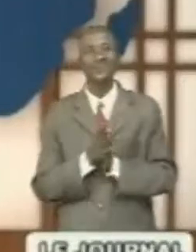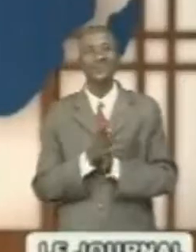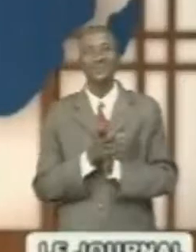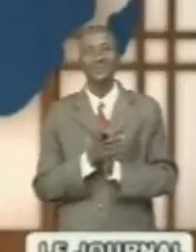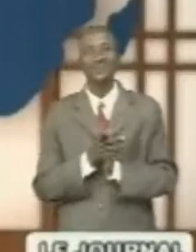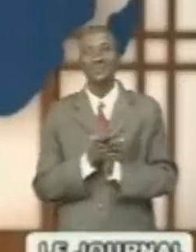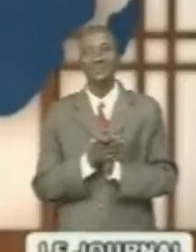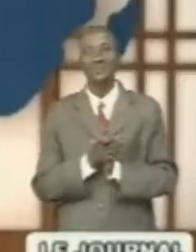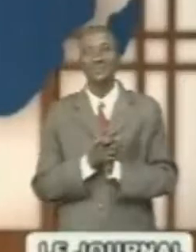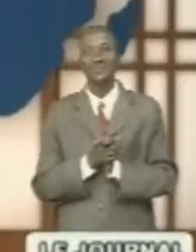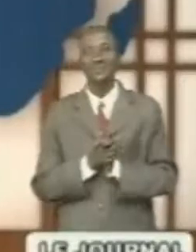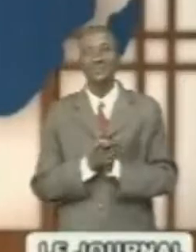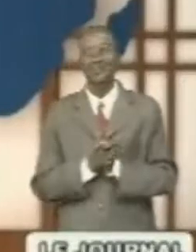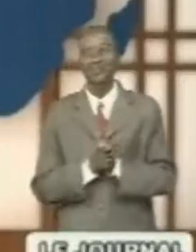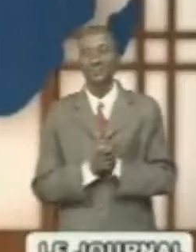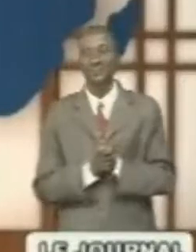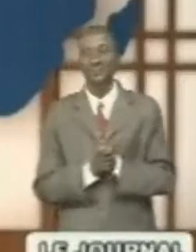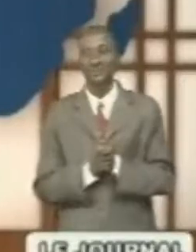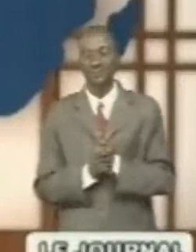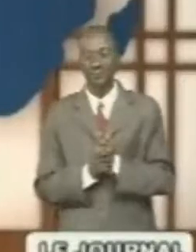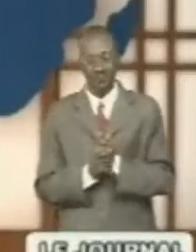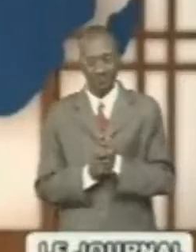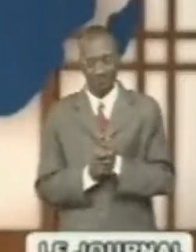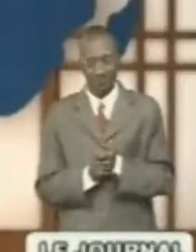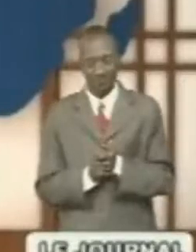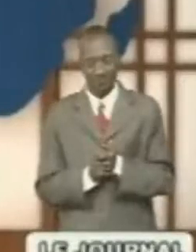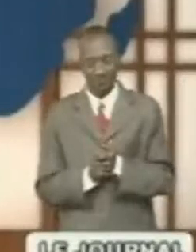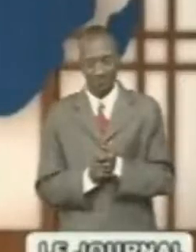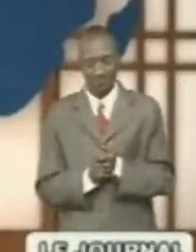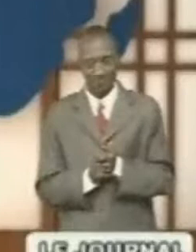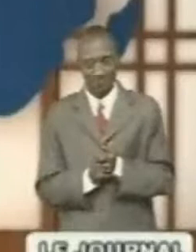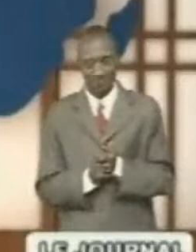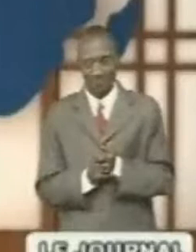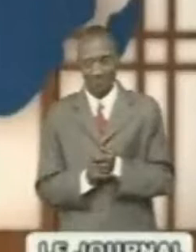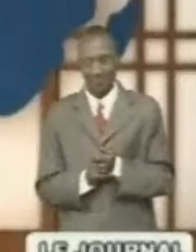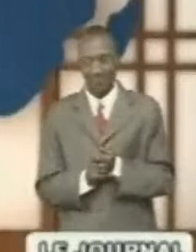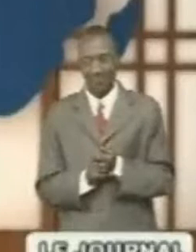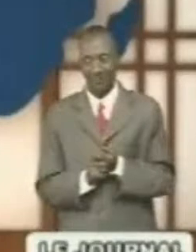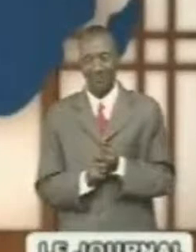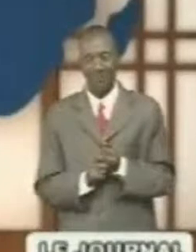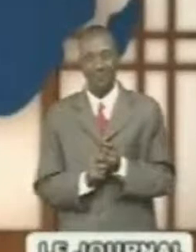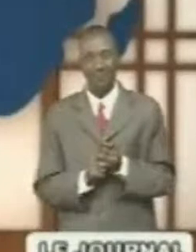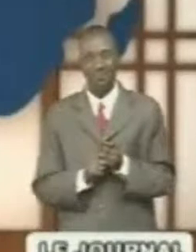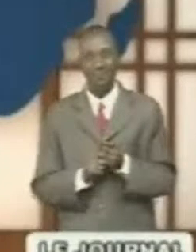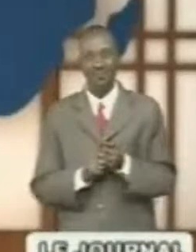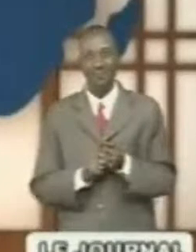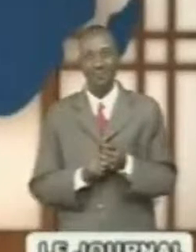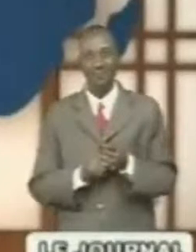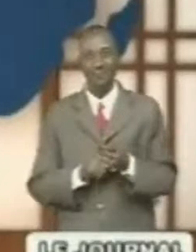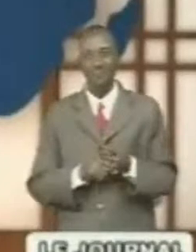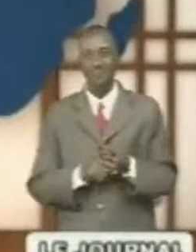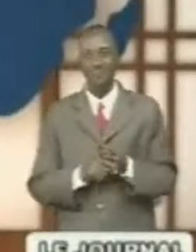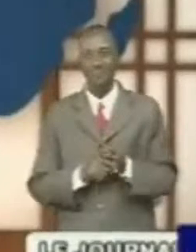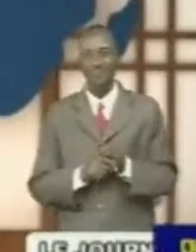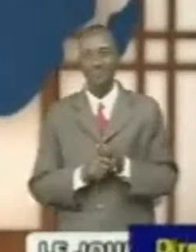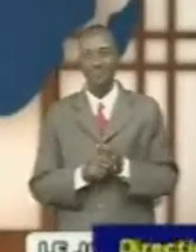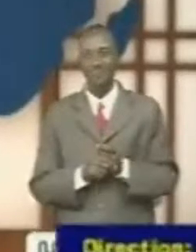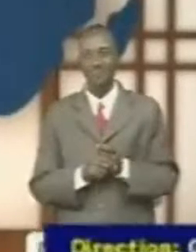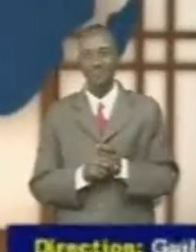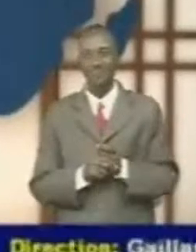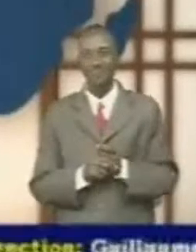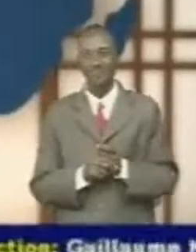le plaisir de vous retrouver les samedis prochains à 20h. Bonsoir et portez-vous bien.